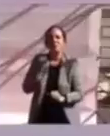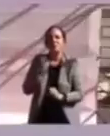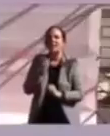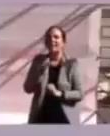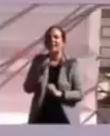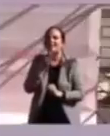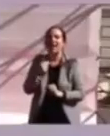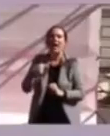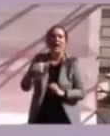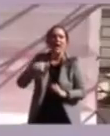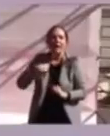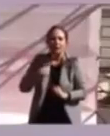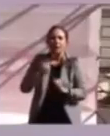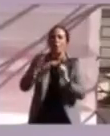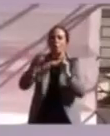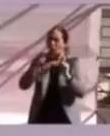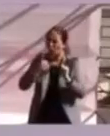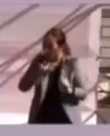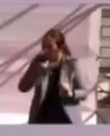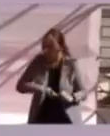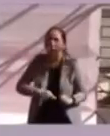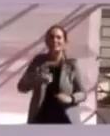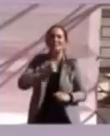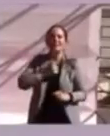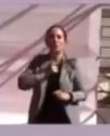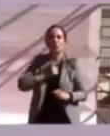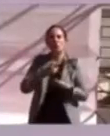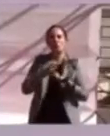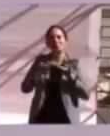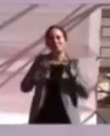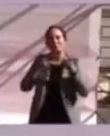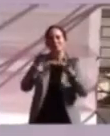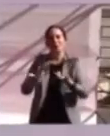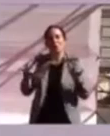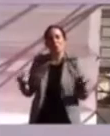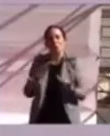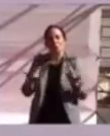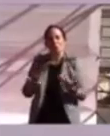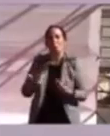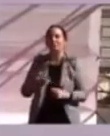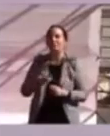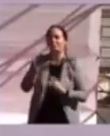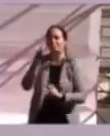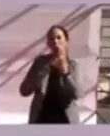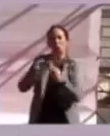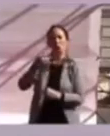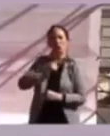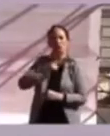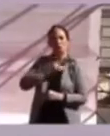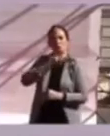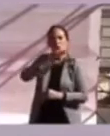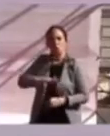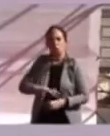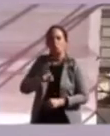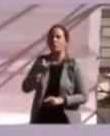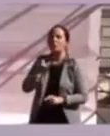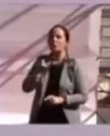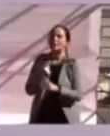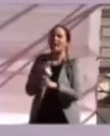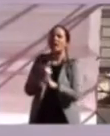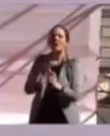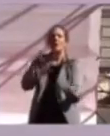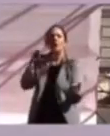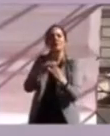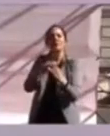e di dare un contributo in senso generale allora la sanità deve essere in grado di affrontare questo tema e di costruire quel che